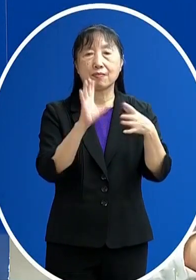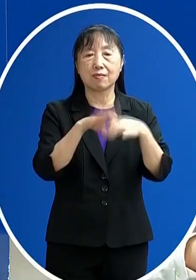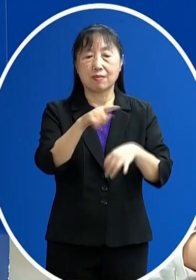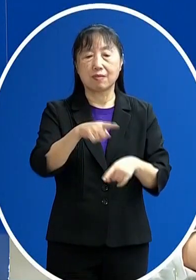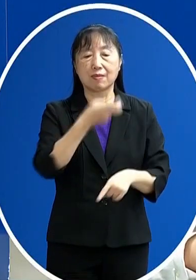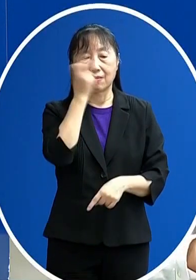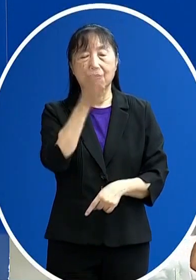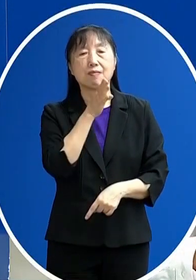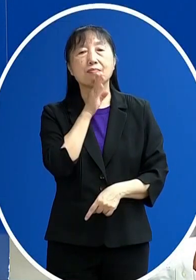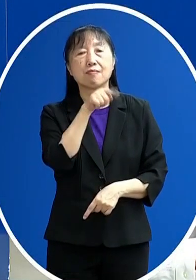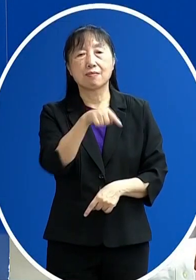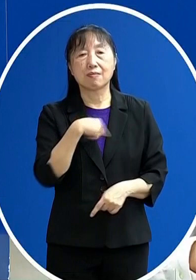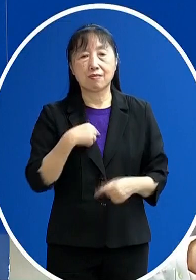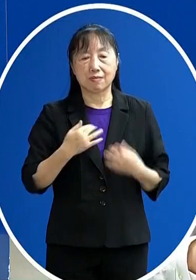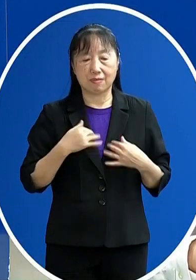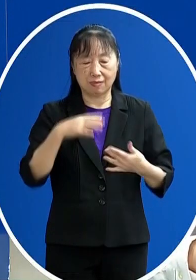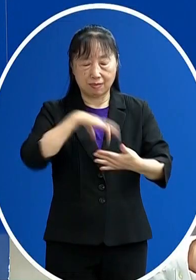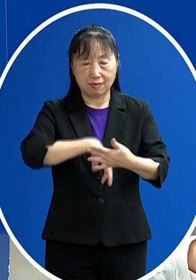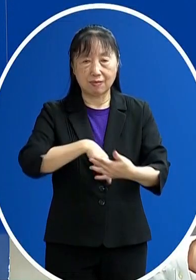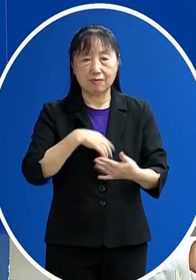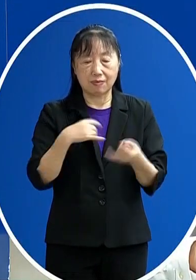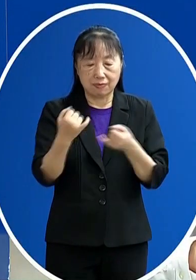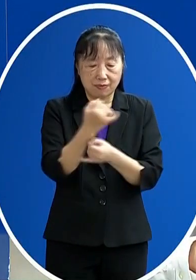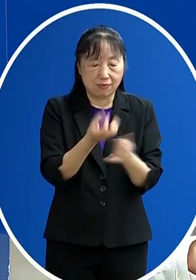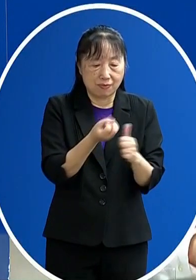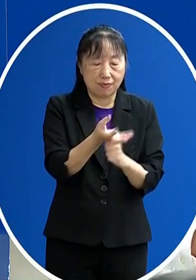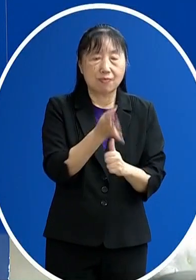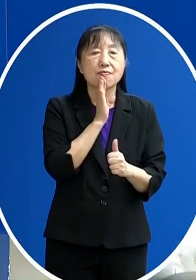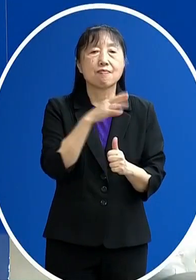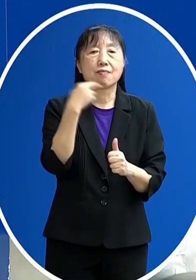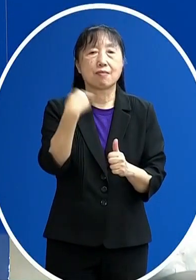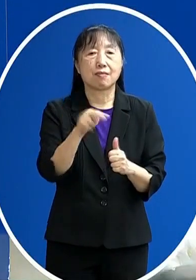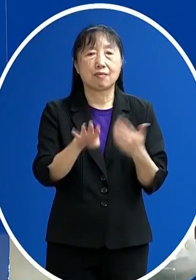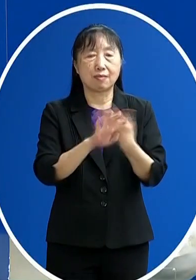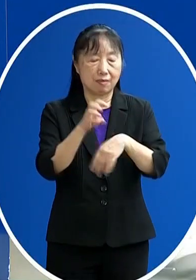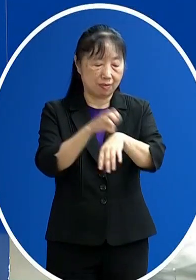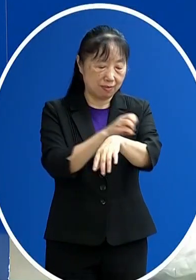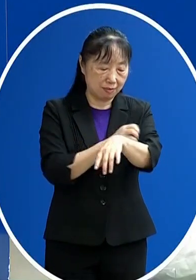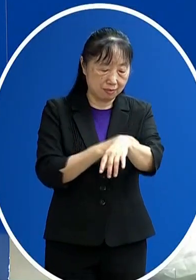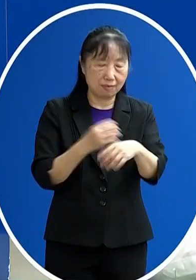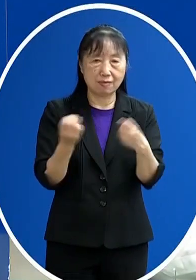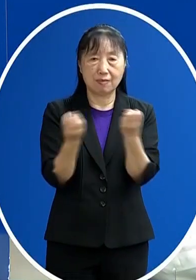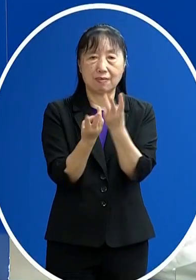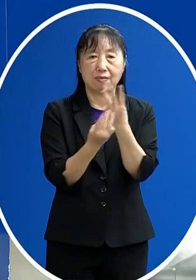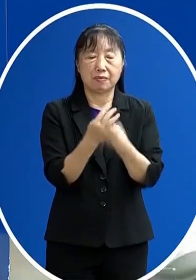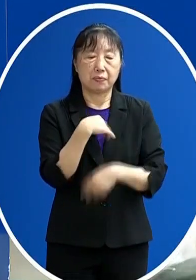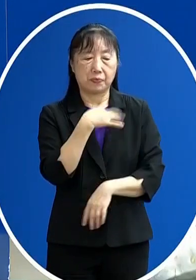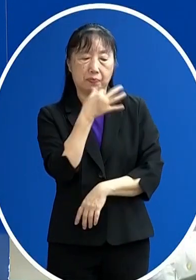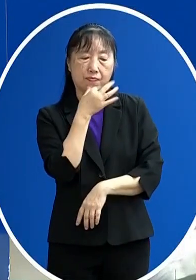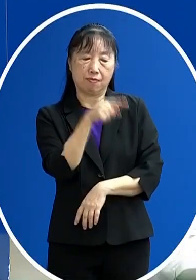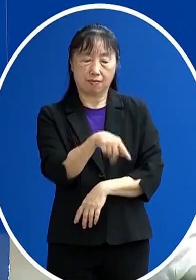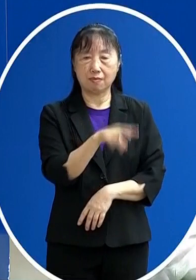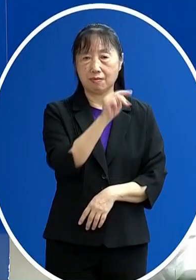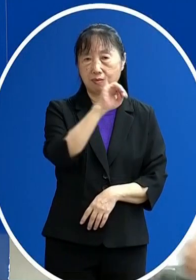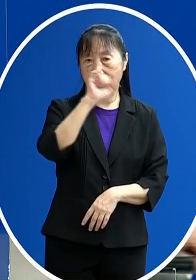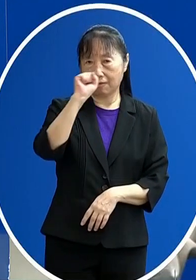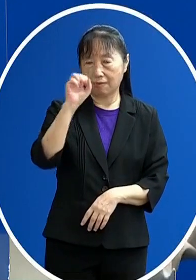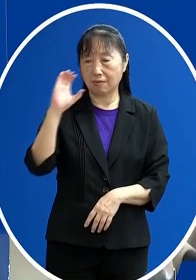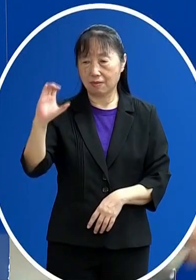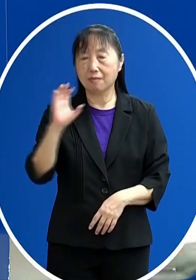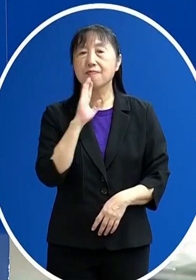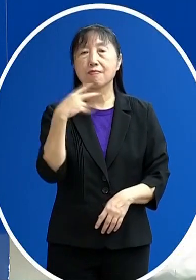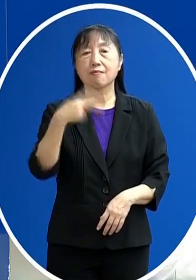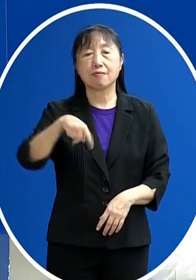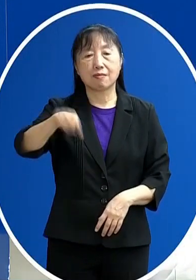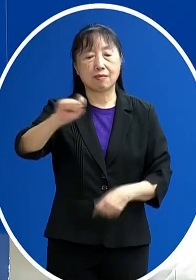菌的感染。不过同时因为相关的一些皮疹等等的发炎的症状，也是有怀疑 Miss C， 那住到加护病房里